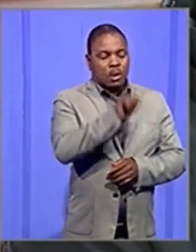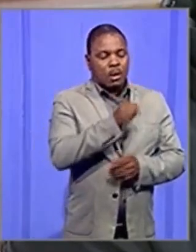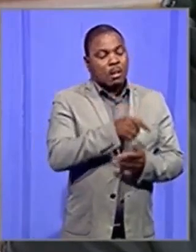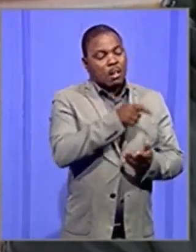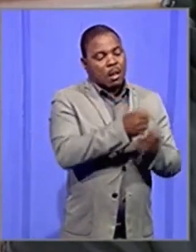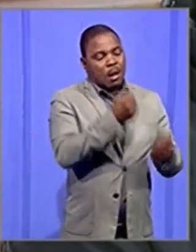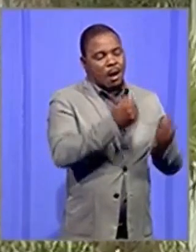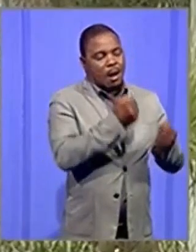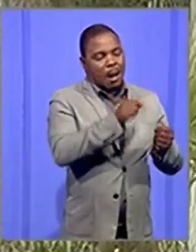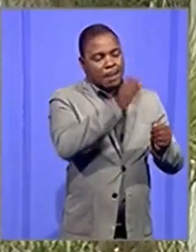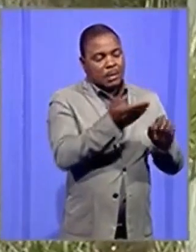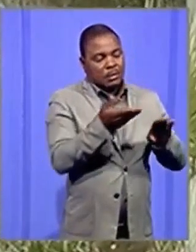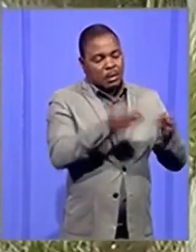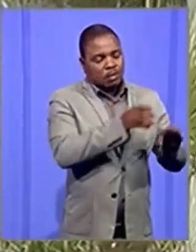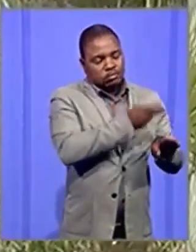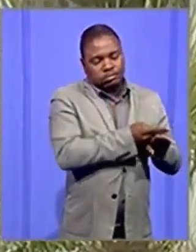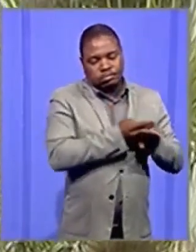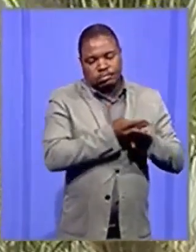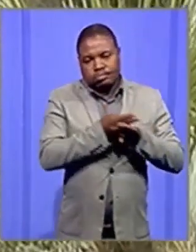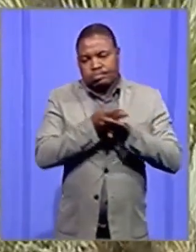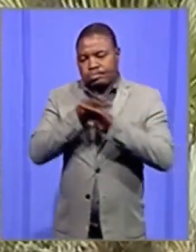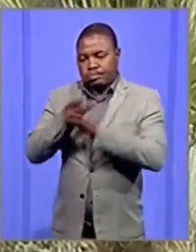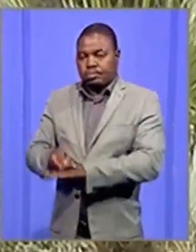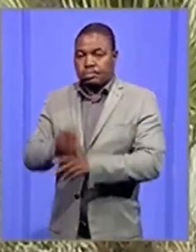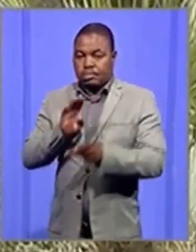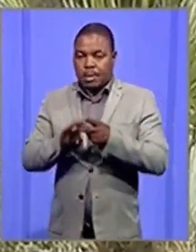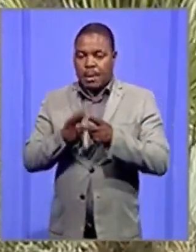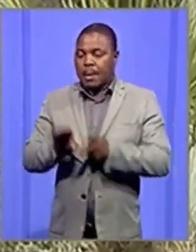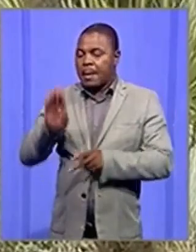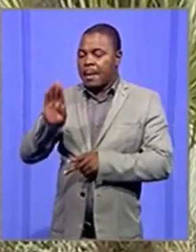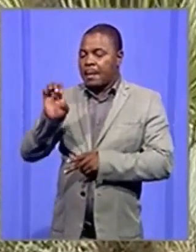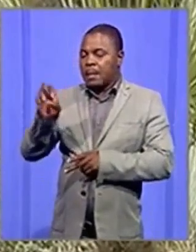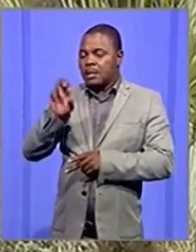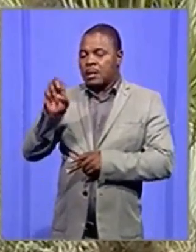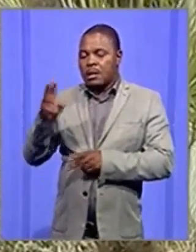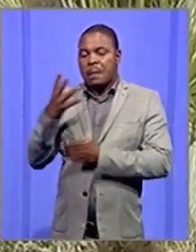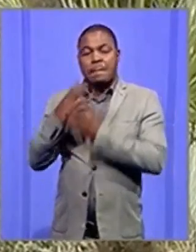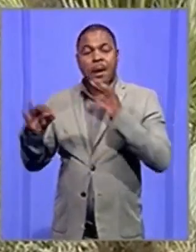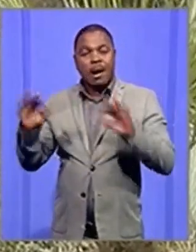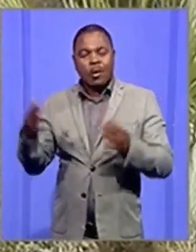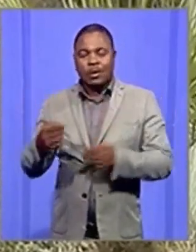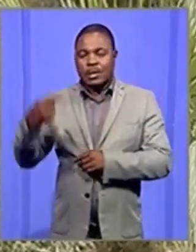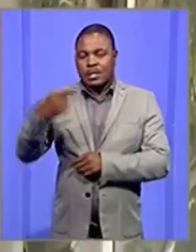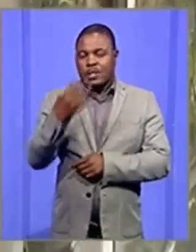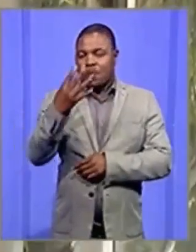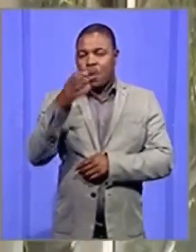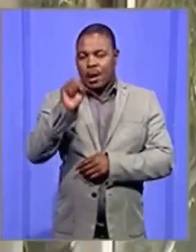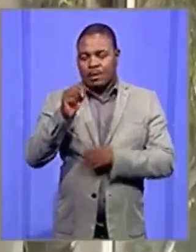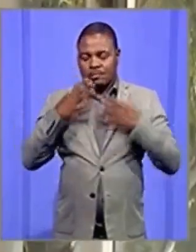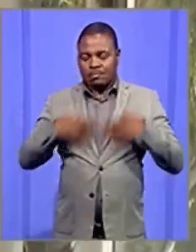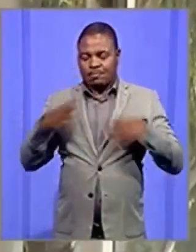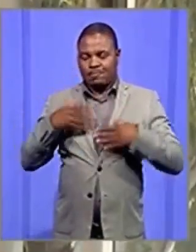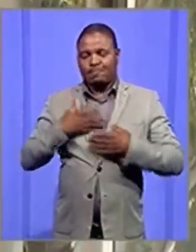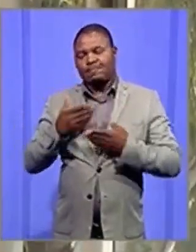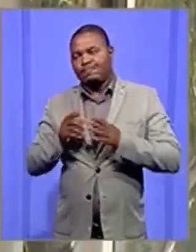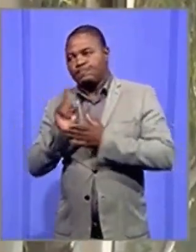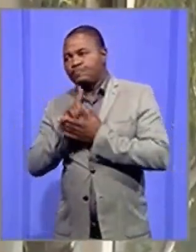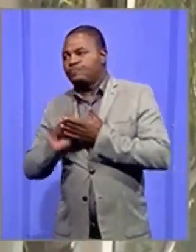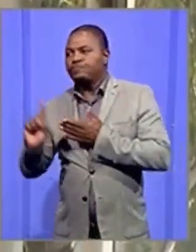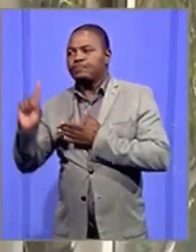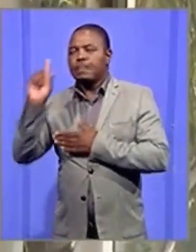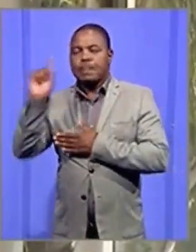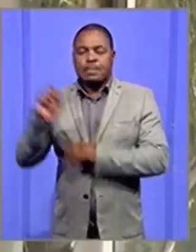koloing. O buile gape gore Thabo Bester o tswile a apere uniformo ya G4S fa a na tswa kwa kgolegelong. Mosupi o tlhalositse